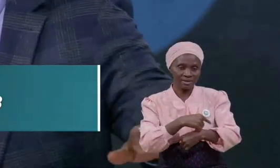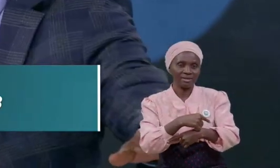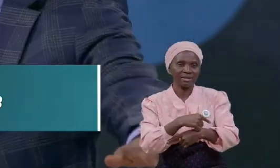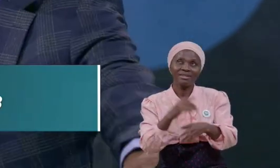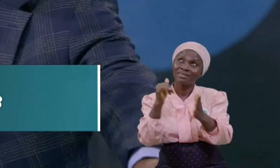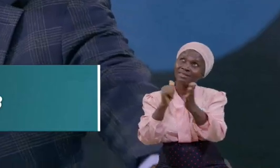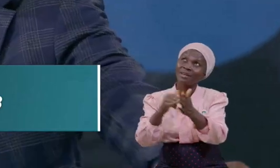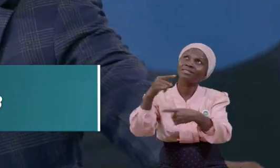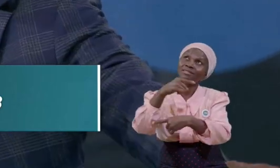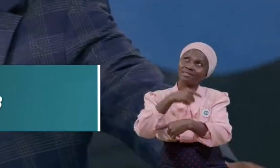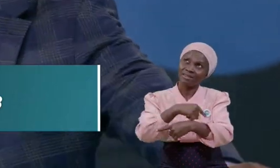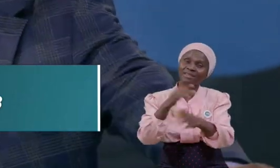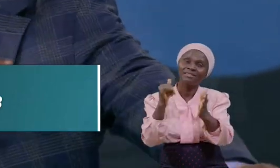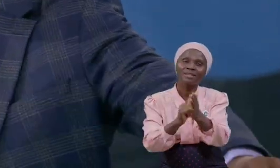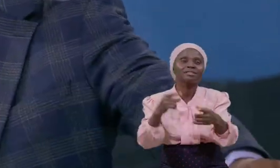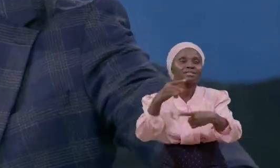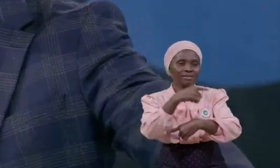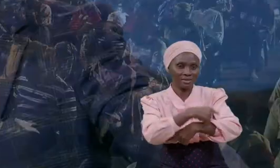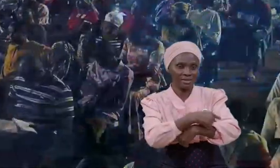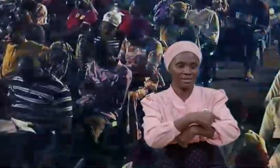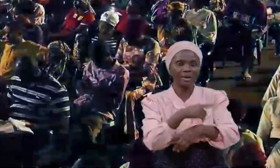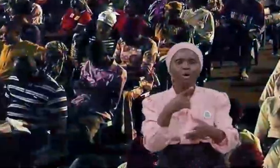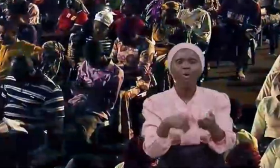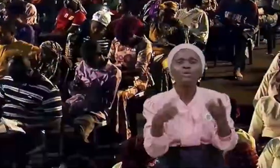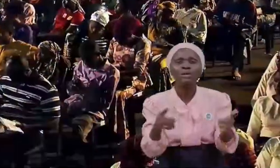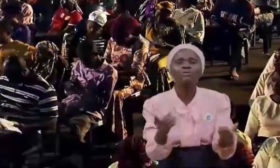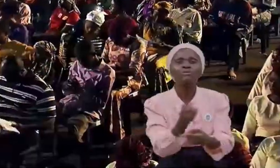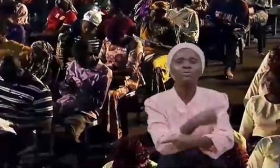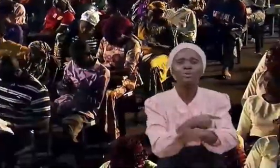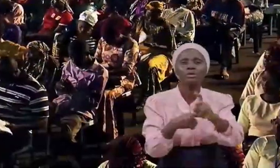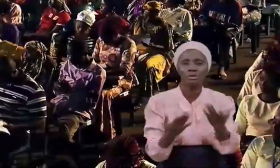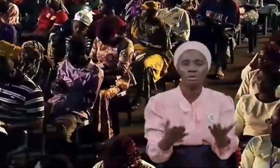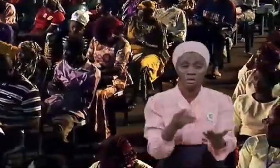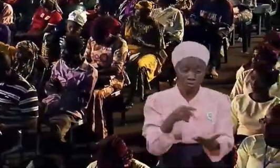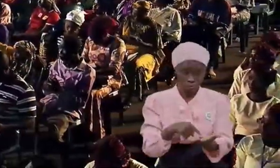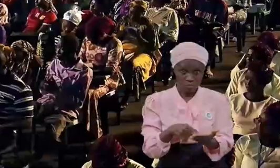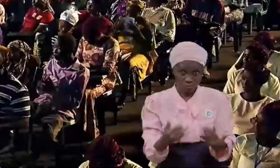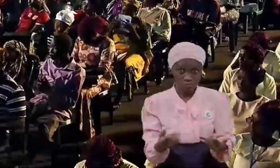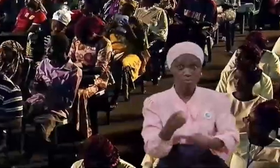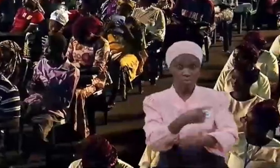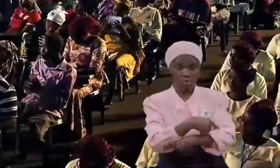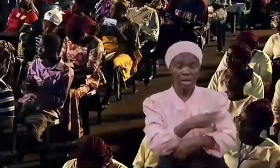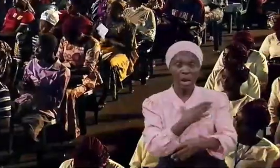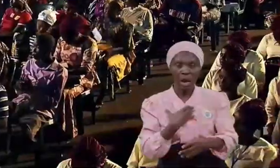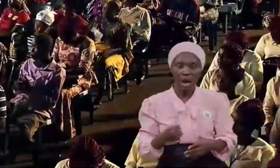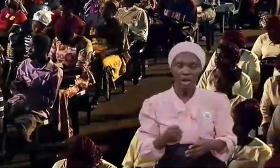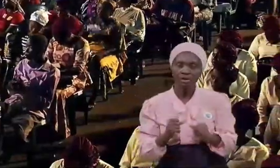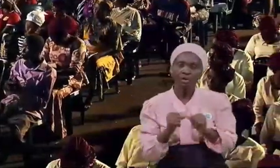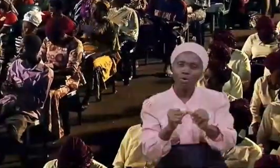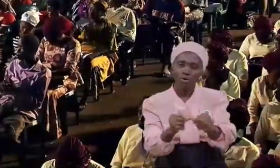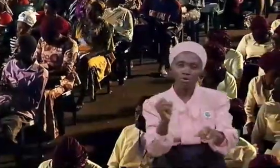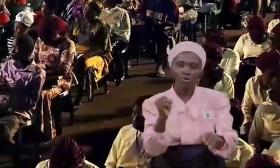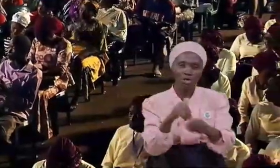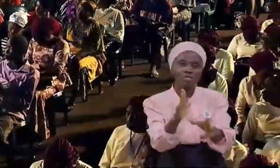jour-là. Ce qui arrive aujourd'hui, et continue dans ta vie